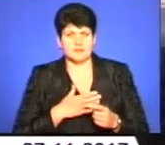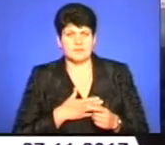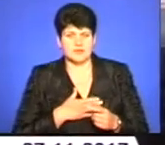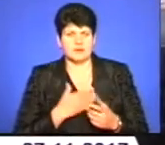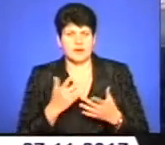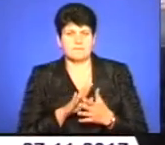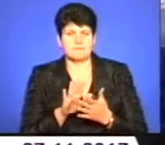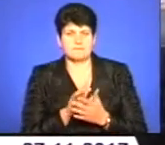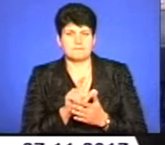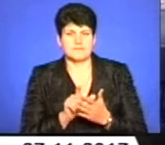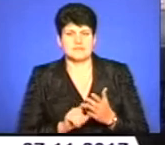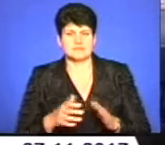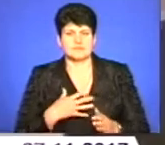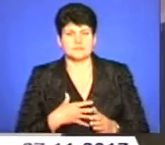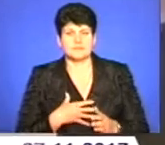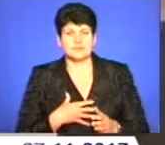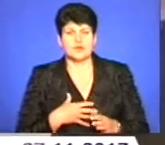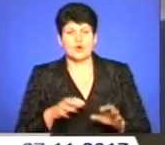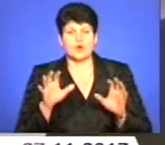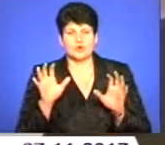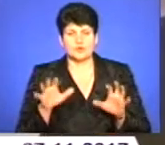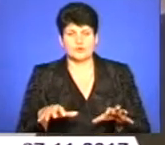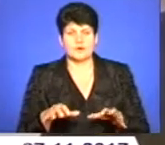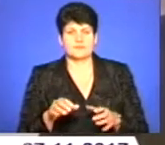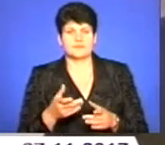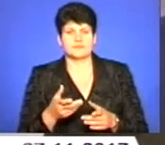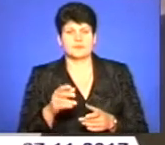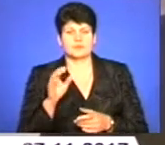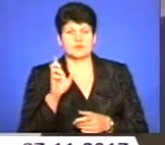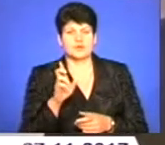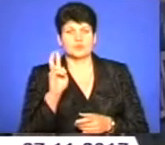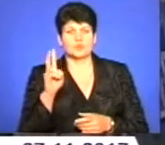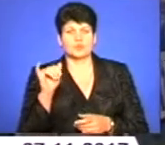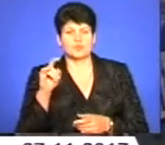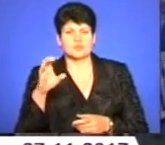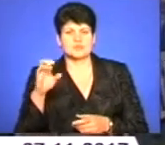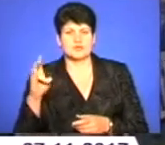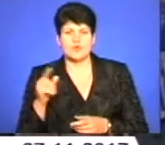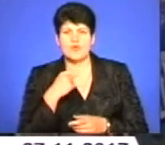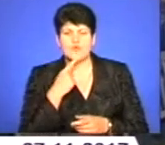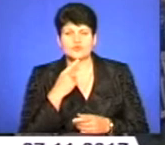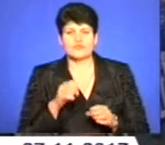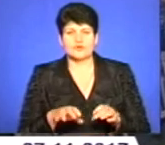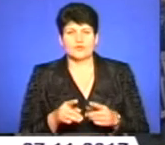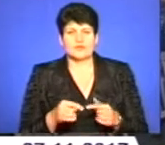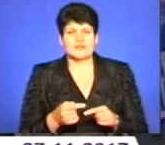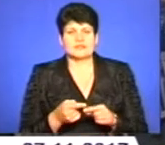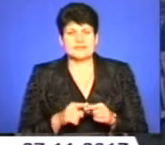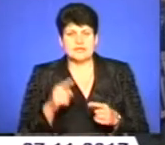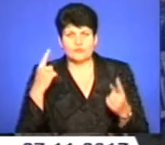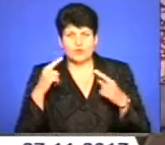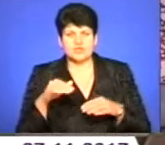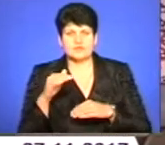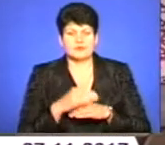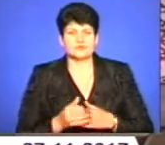обласного літературно-просвітницького товариства імені Богдана Лепкого Богдан Кусень каже, що вирішив організувати цей творчий вечір, аби